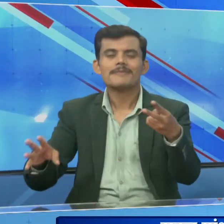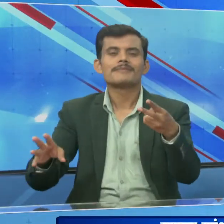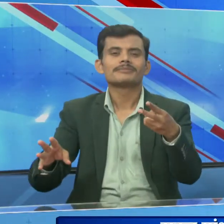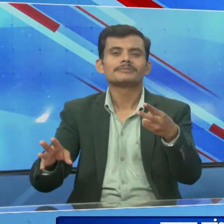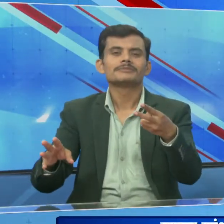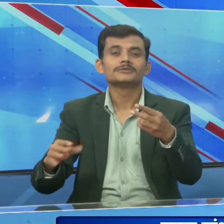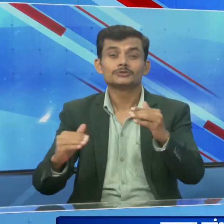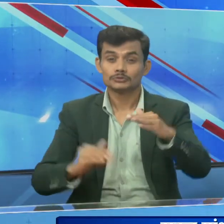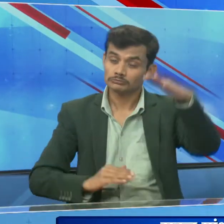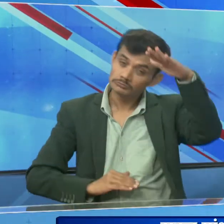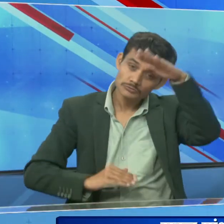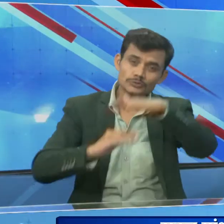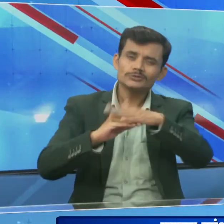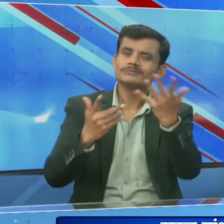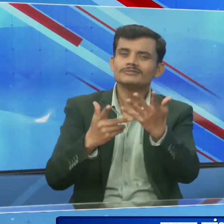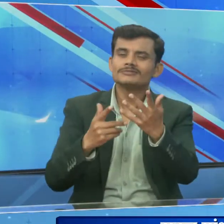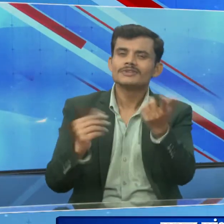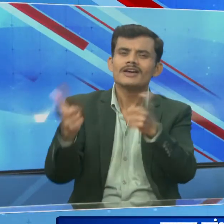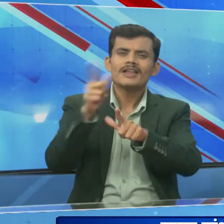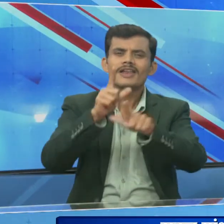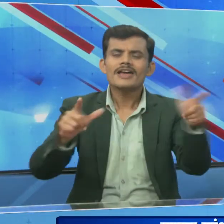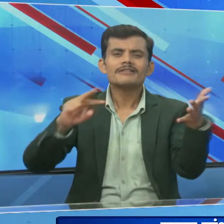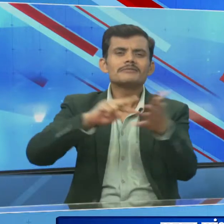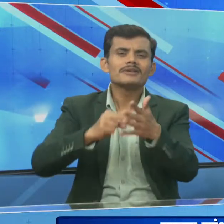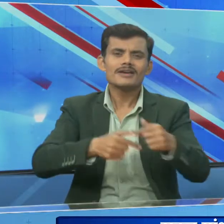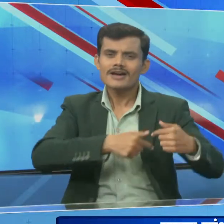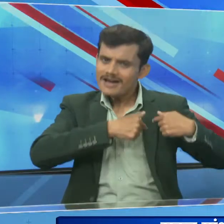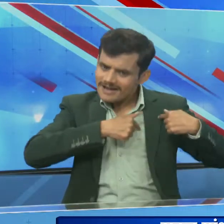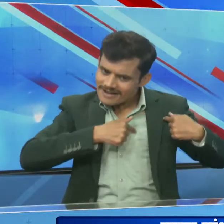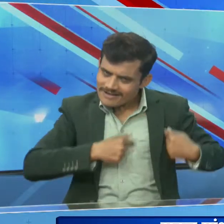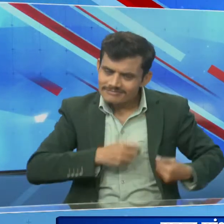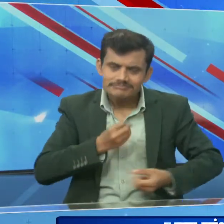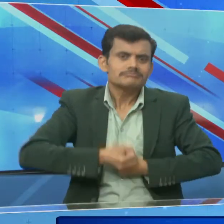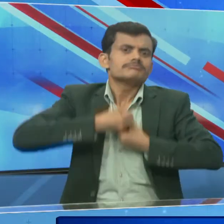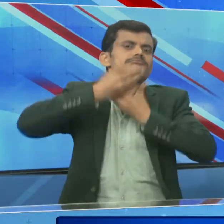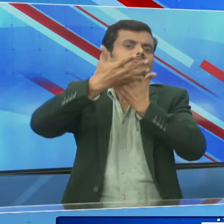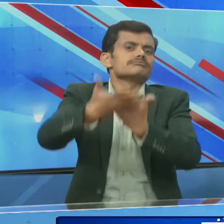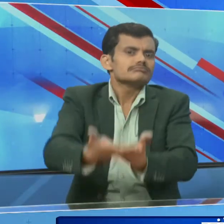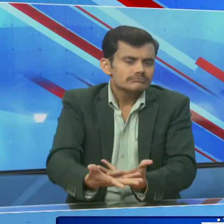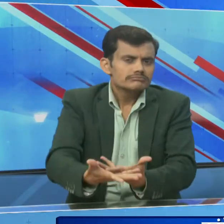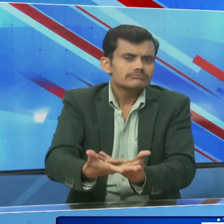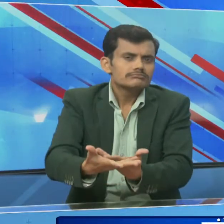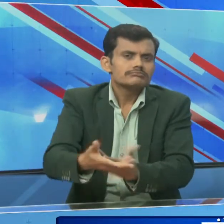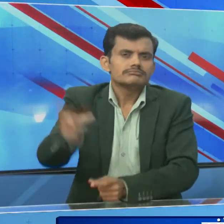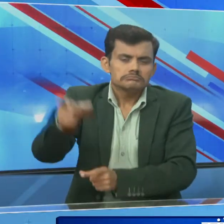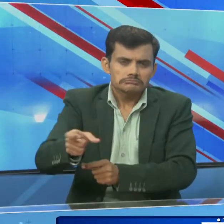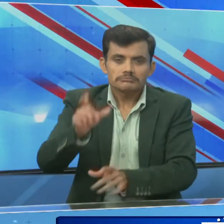top. Language is something that comes out from inside the person, inside the heart of the person.